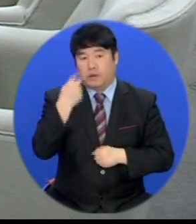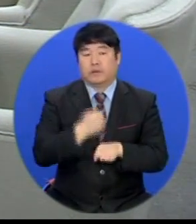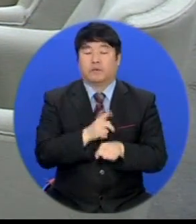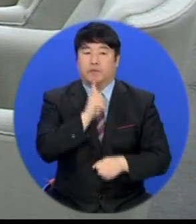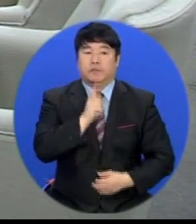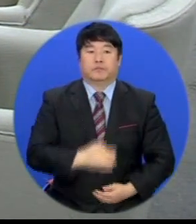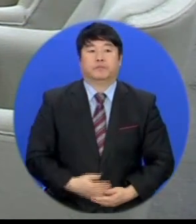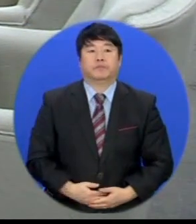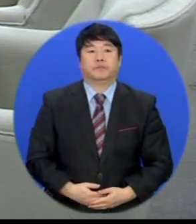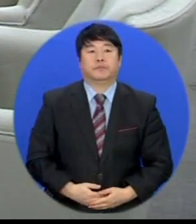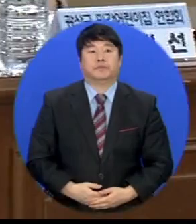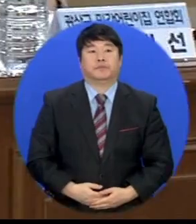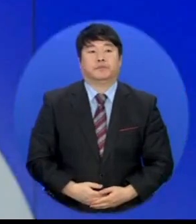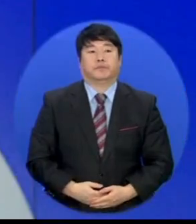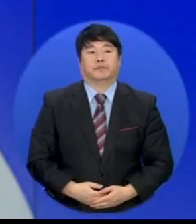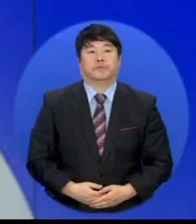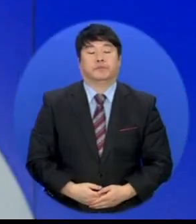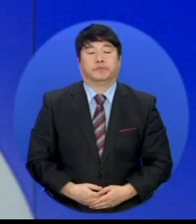주장했습니다.